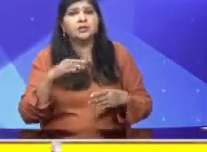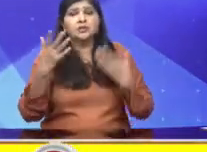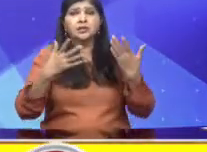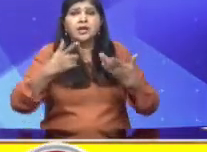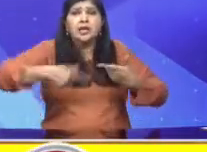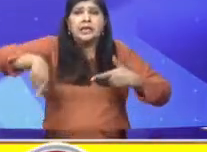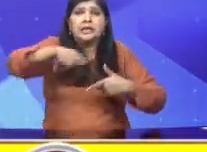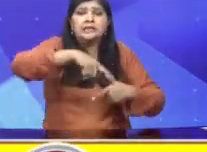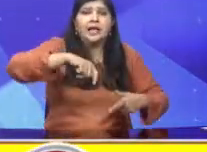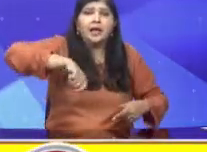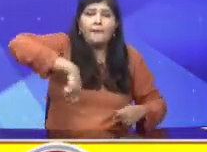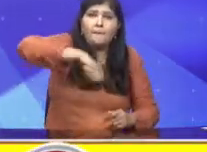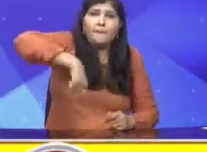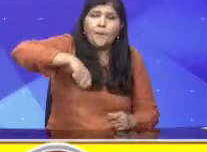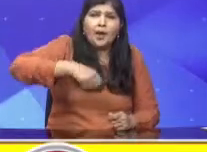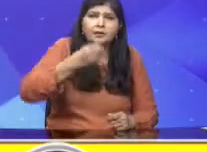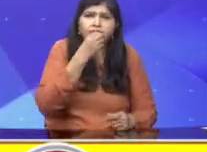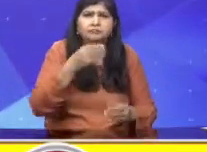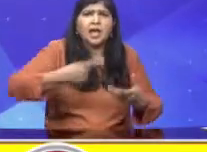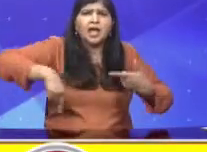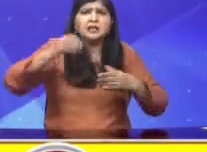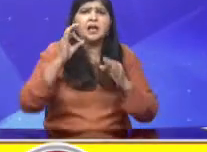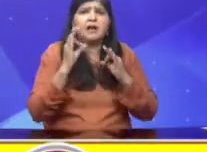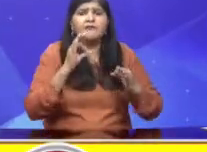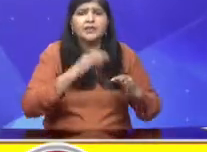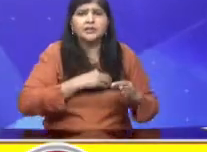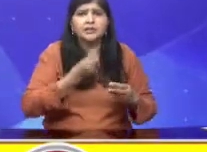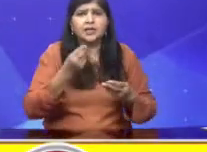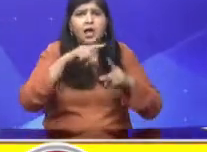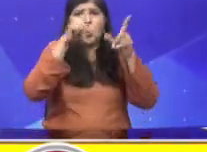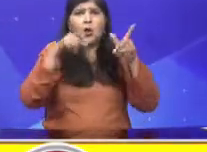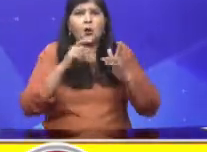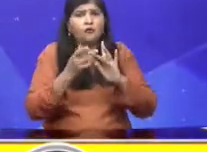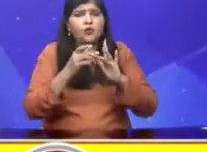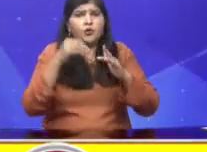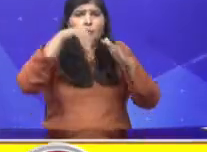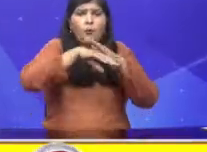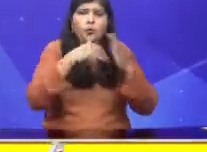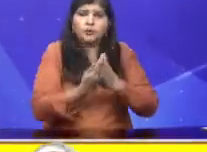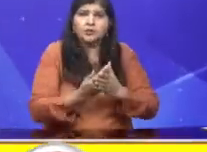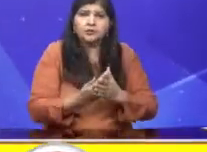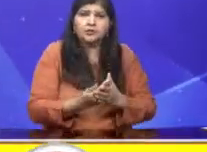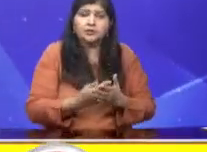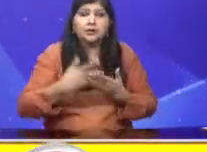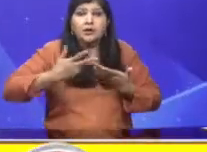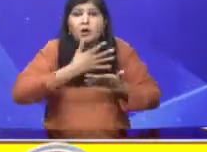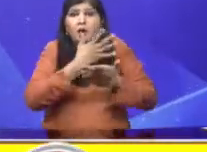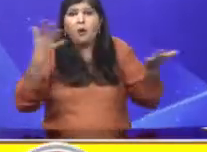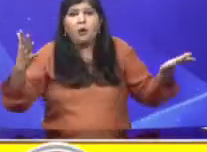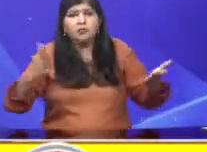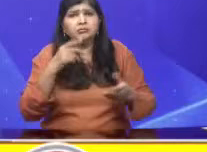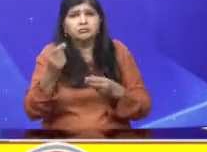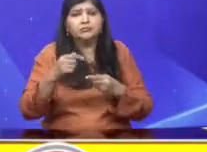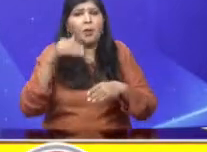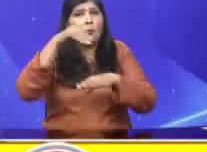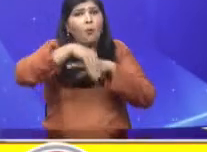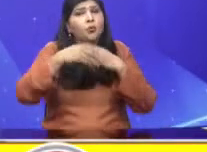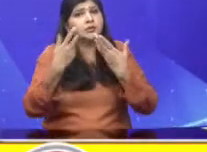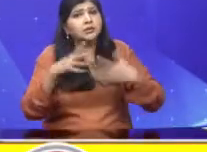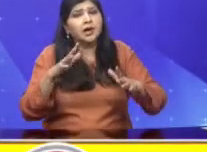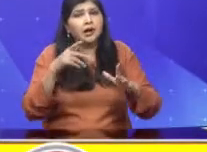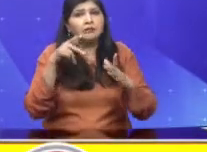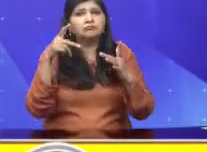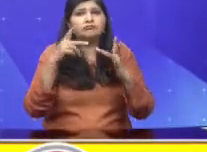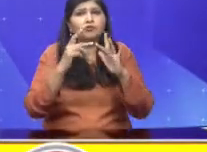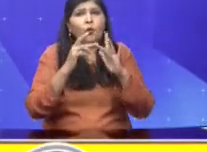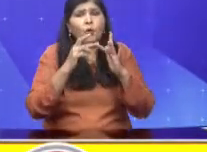थान्य वंजन पखाल से जुड़ा एक वीडियो पोस्ट किया था तब से वे सेंकड़ो वीडियो पोस्ट कर चुके हैं